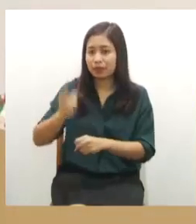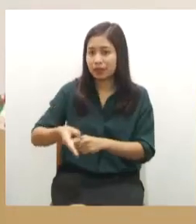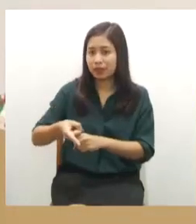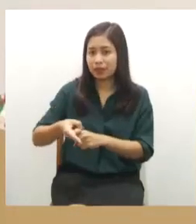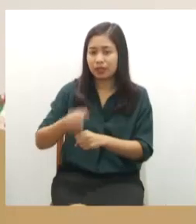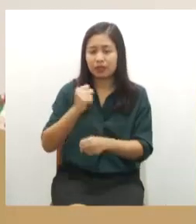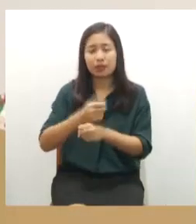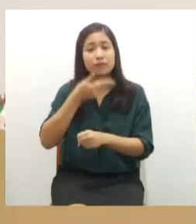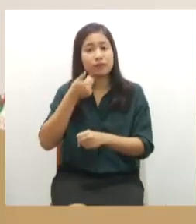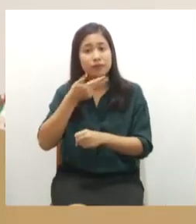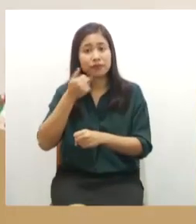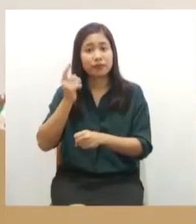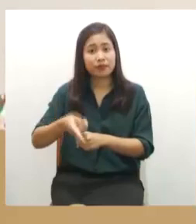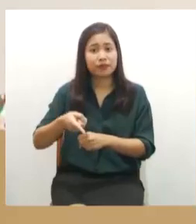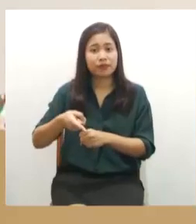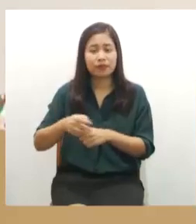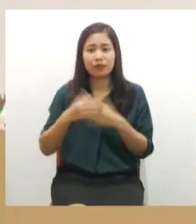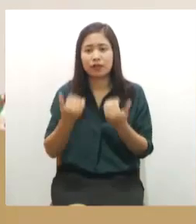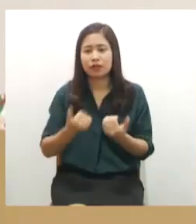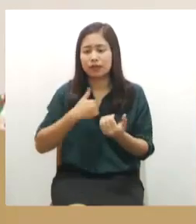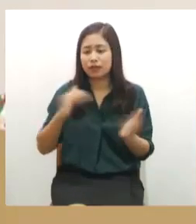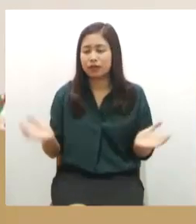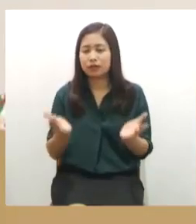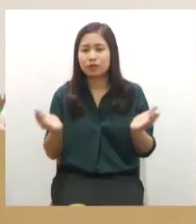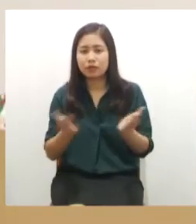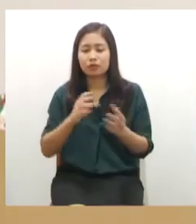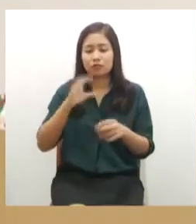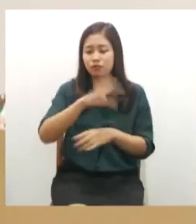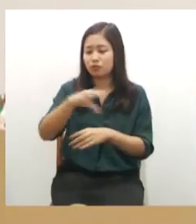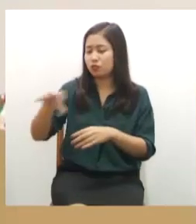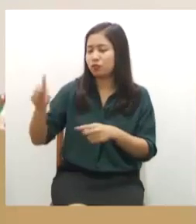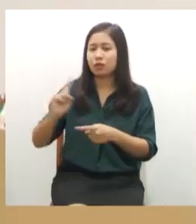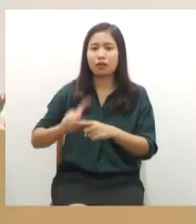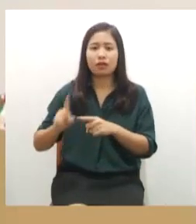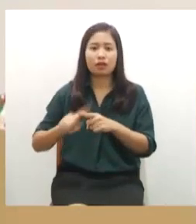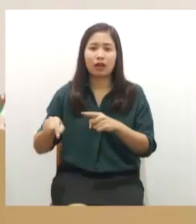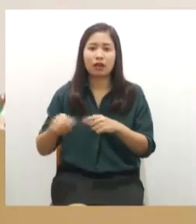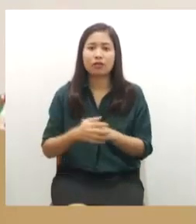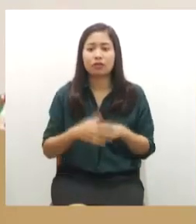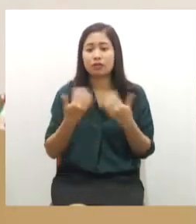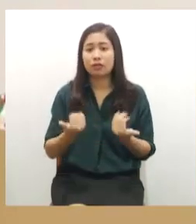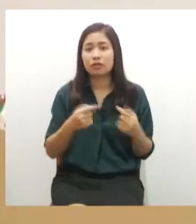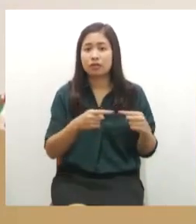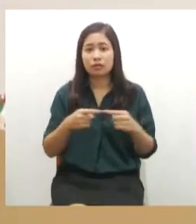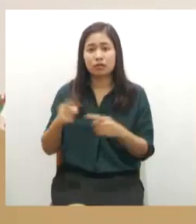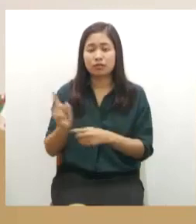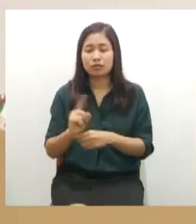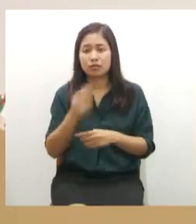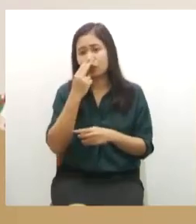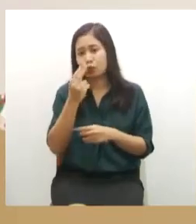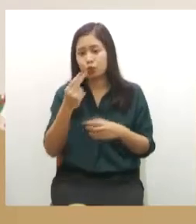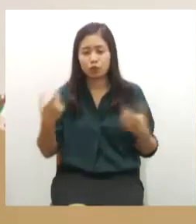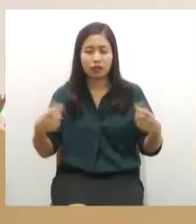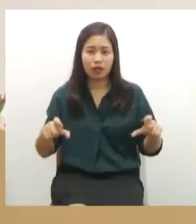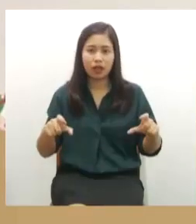ได้ทำขนมจริงๆค่ะพี่มีและยังมีการสนับสนุนจากทุกภาคส่วนอีกด้วยค่ะค่ะและในลำดับต่อไปนะคะขอเชิญทุกท่านรับชม